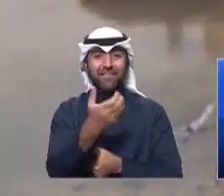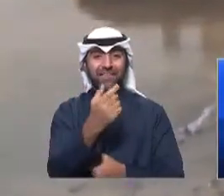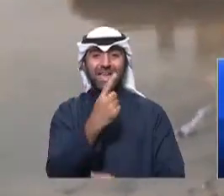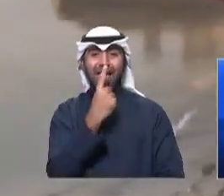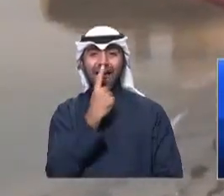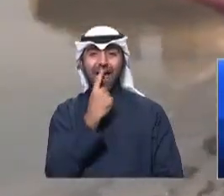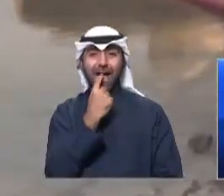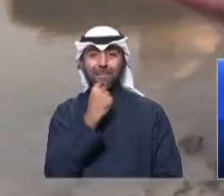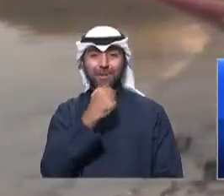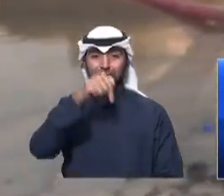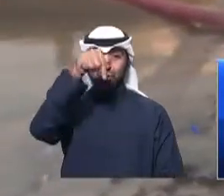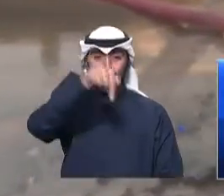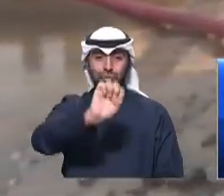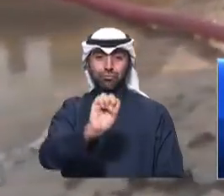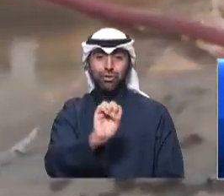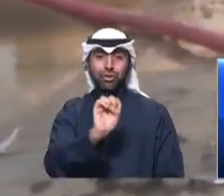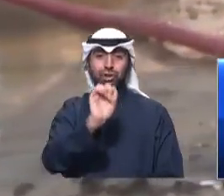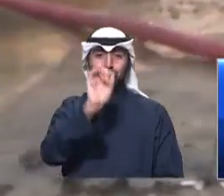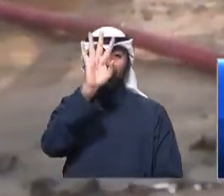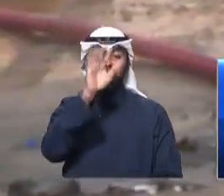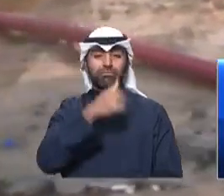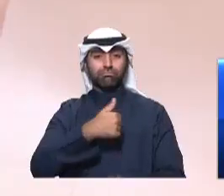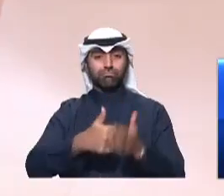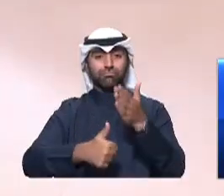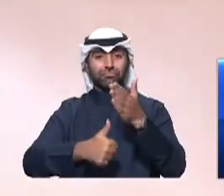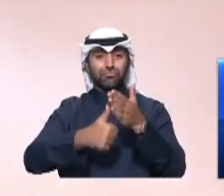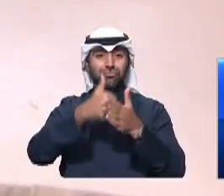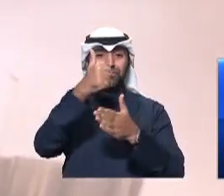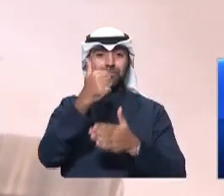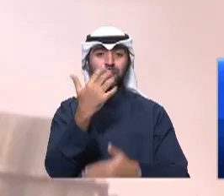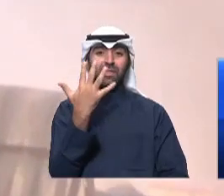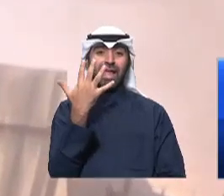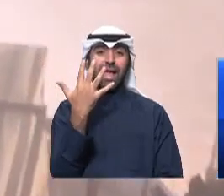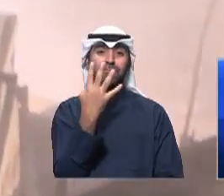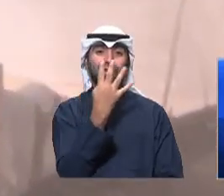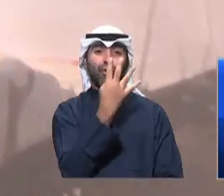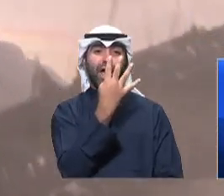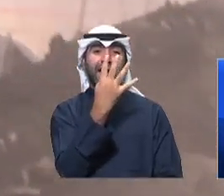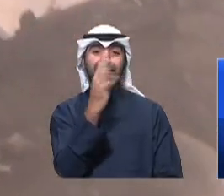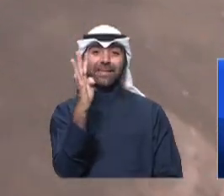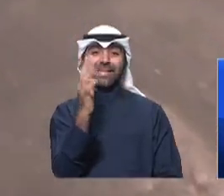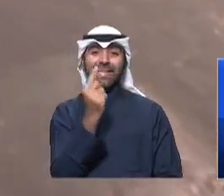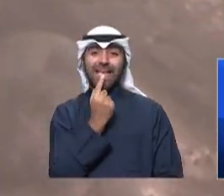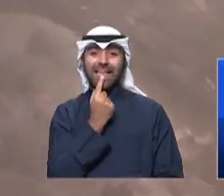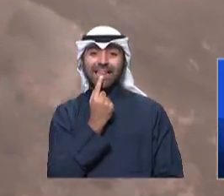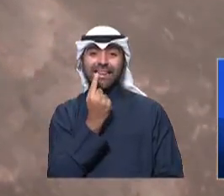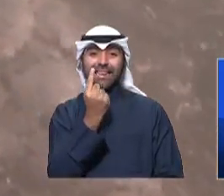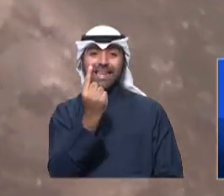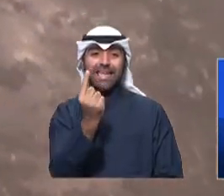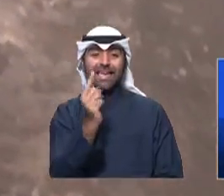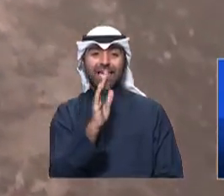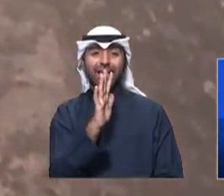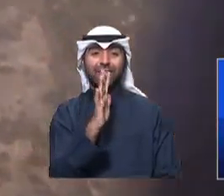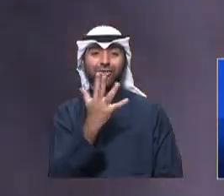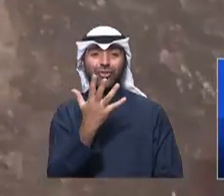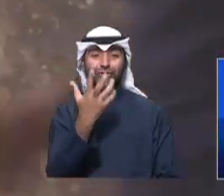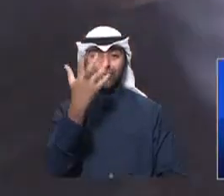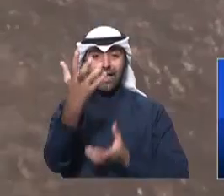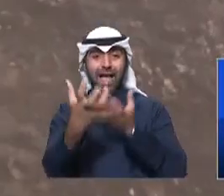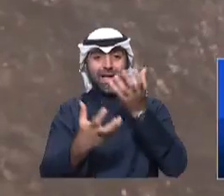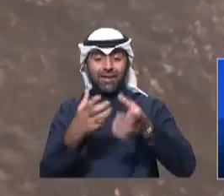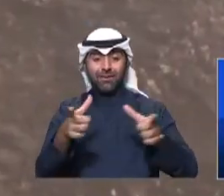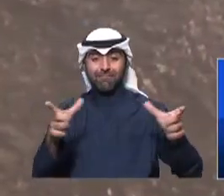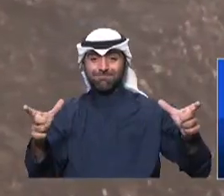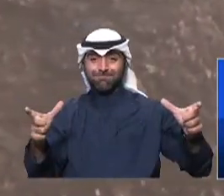رجال الإطفاء تم الوصول للحادث ما يقارب ب8 دقائق مع فرقتين لمكان الحادث، ثم من كبر الحادث